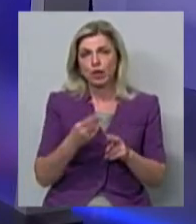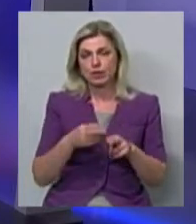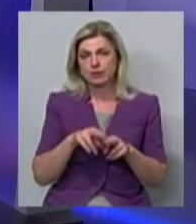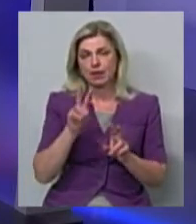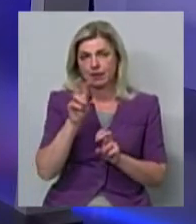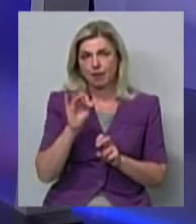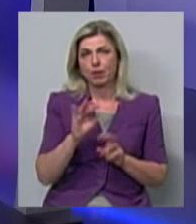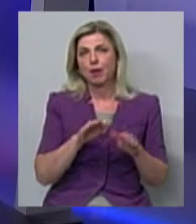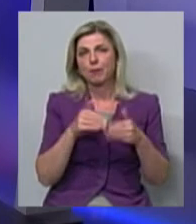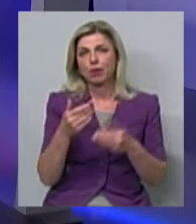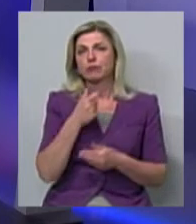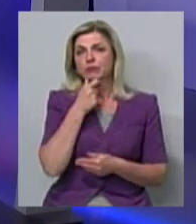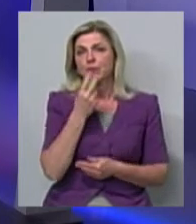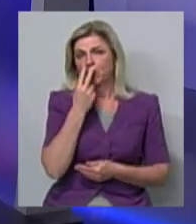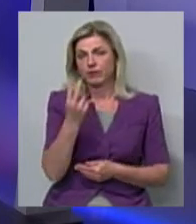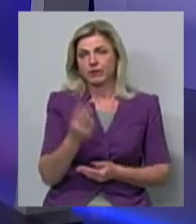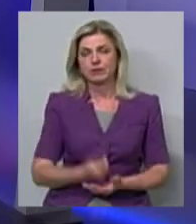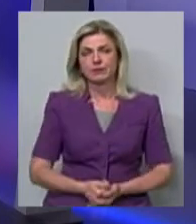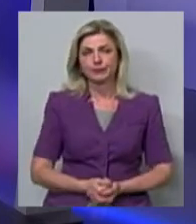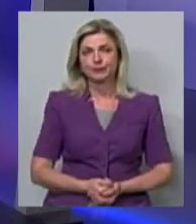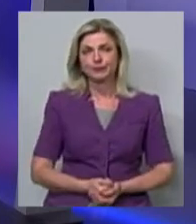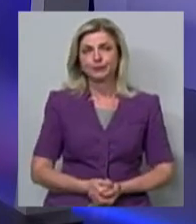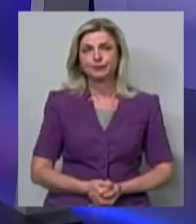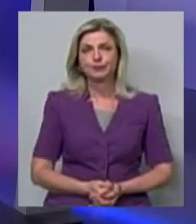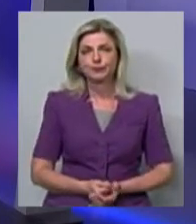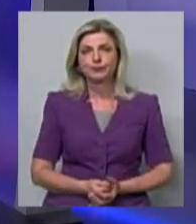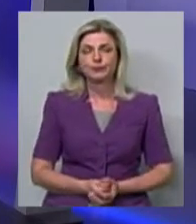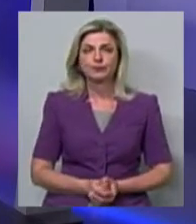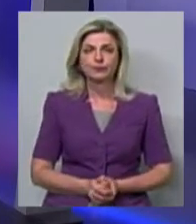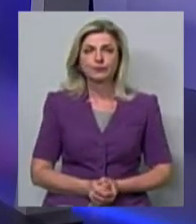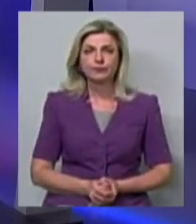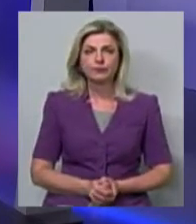пропоную подивитись їх відеоматеріал. Будь ласка.